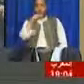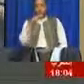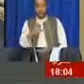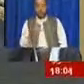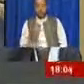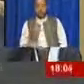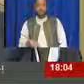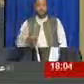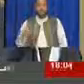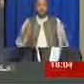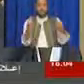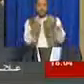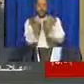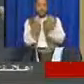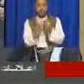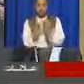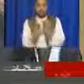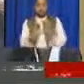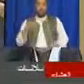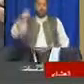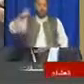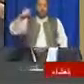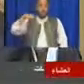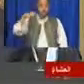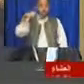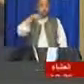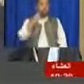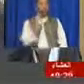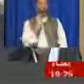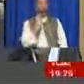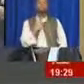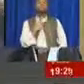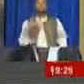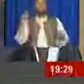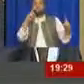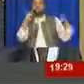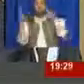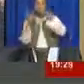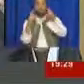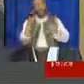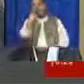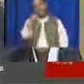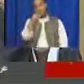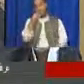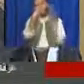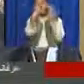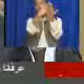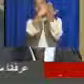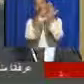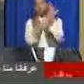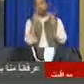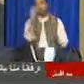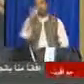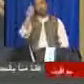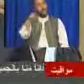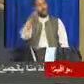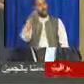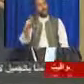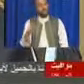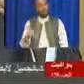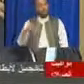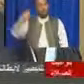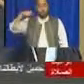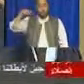الذي خرج الان ومقاسمه الوزارات والكلام هذا كلام غير الجاي الشرع لا يجوز للمسلم ان يفعل هذا